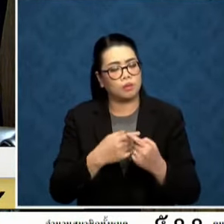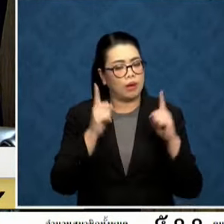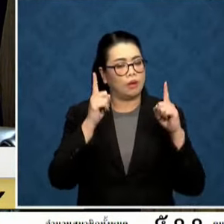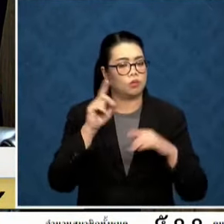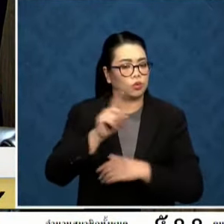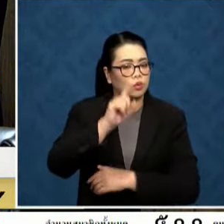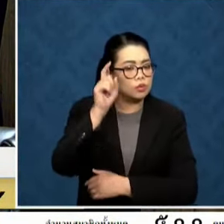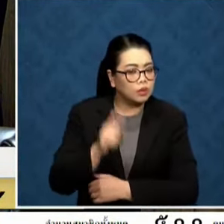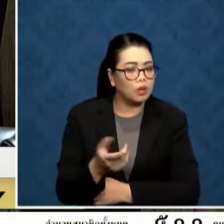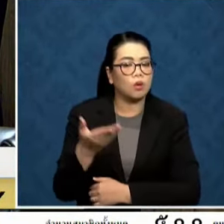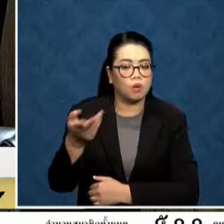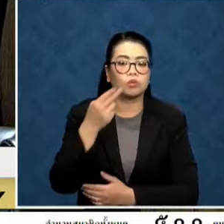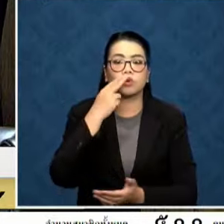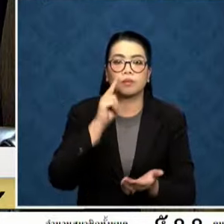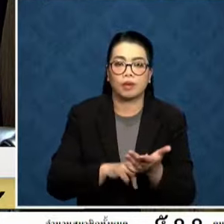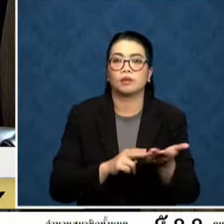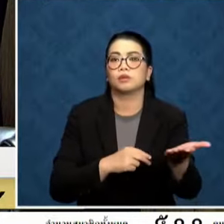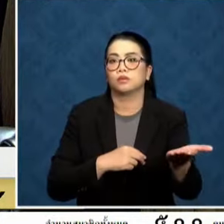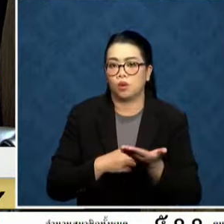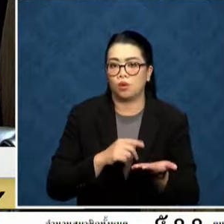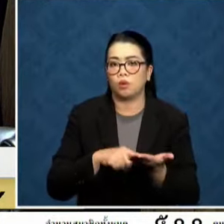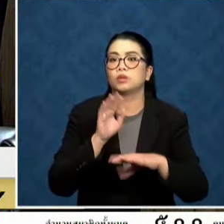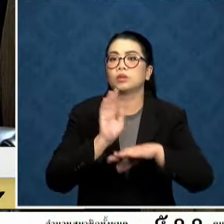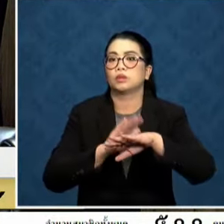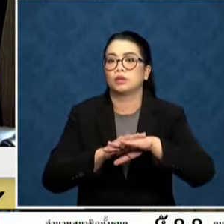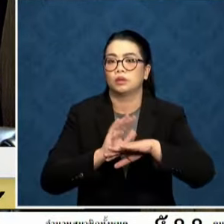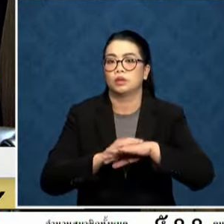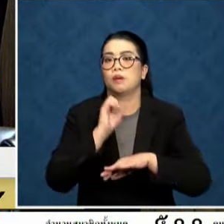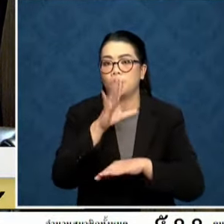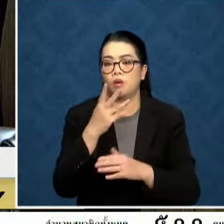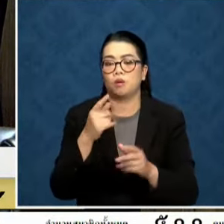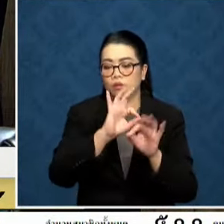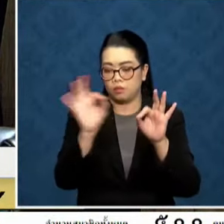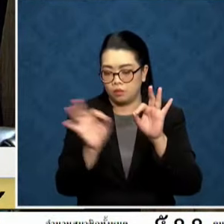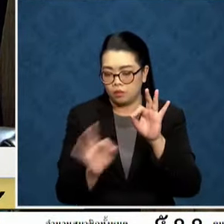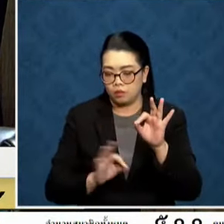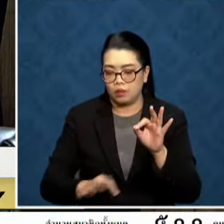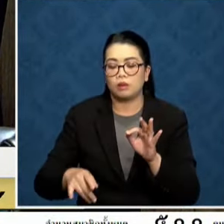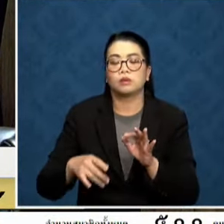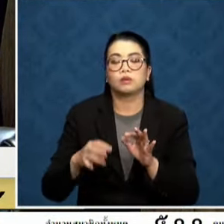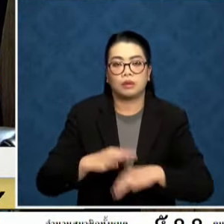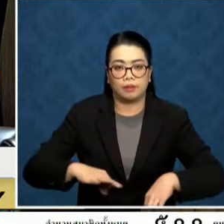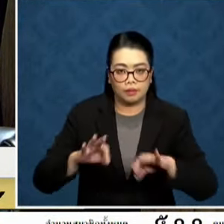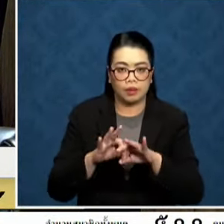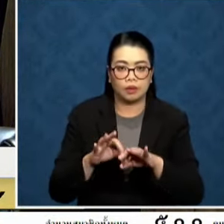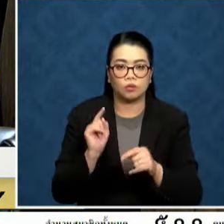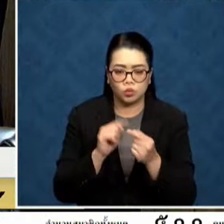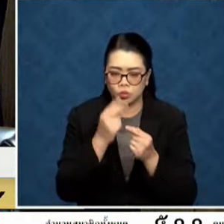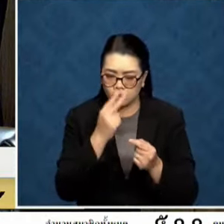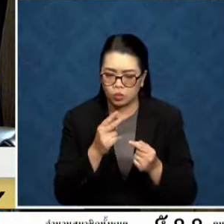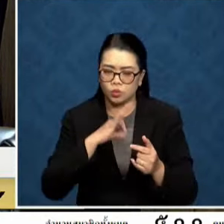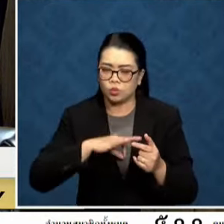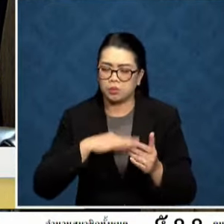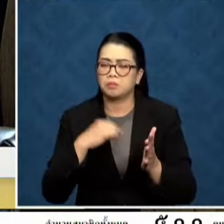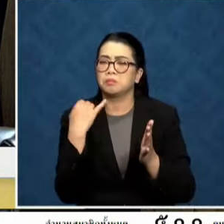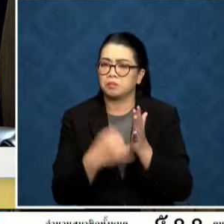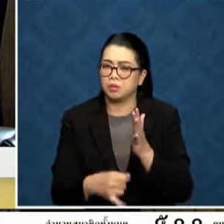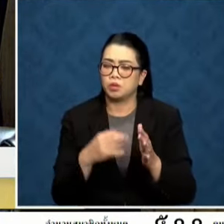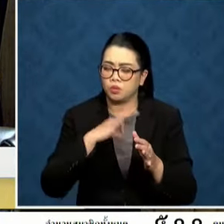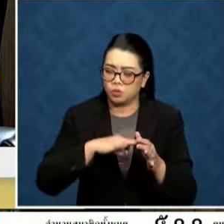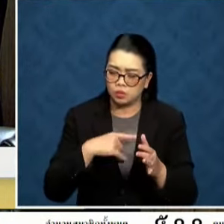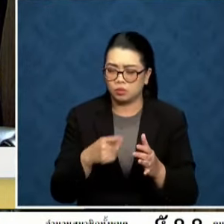คะขอให้ส่งหนังสือท้วงติงอย่างเป็นลายลักษณอักษรต่อความไม่ชอบมาพาลทั้ง